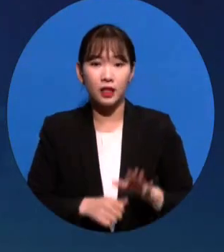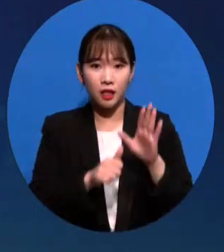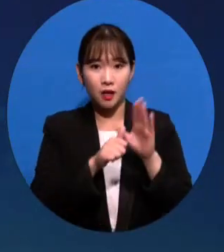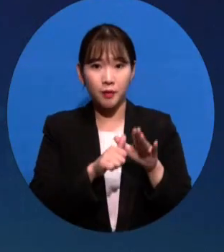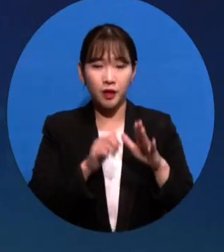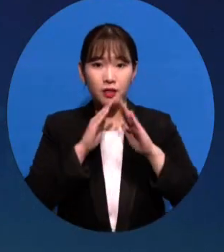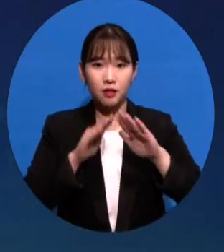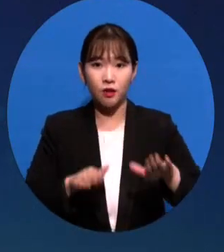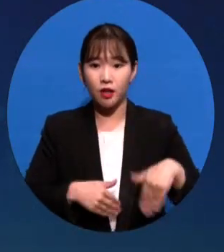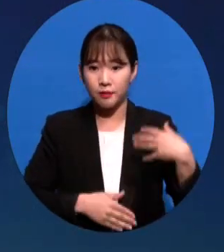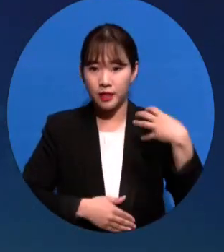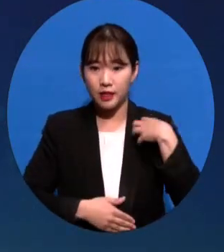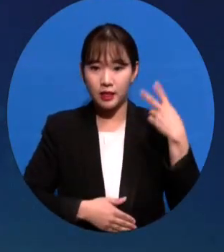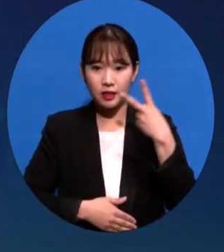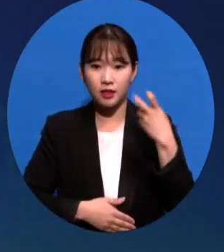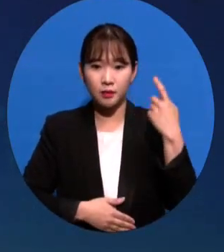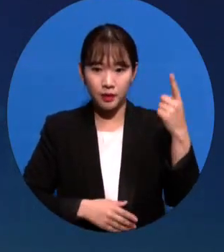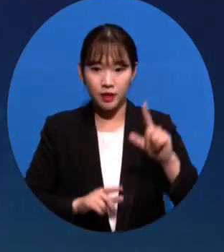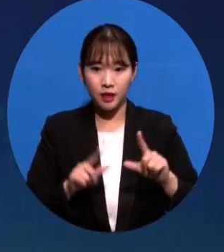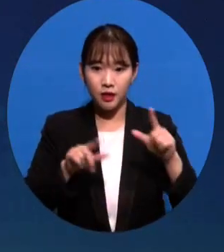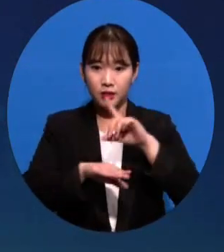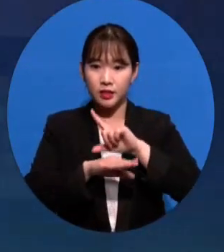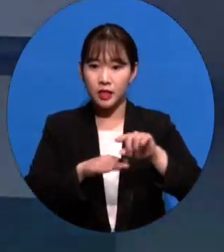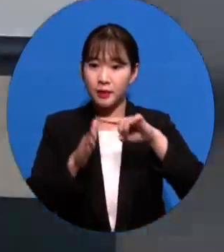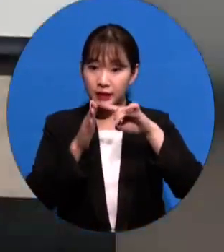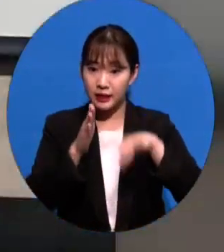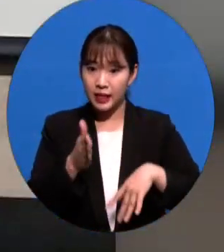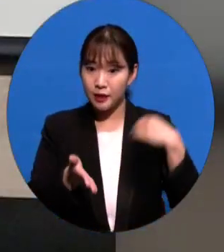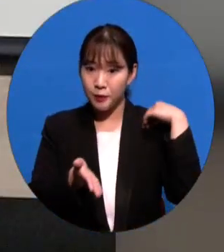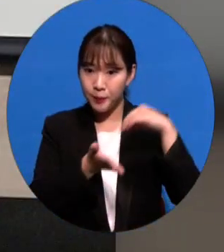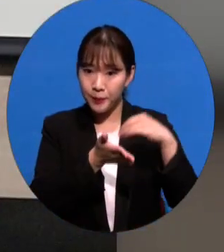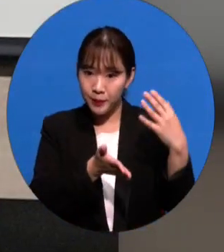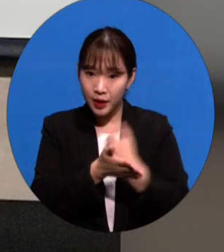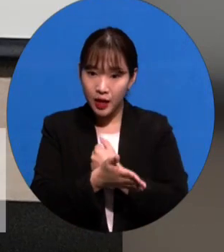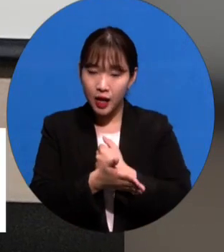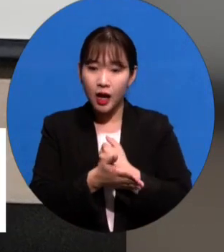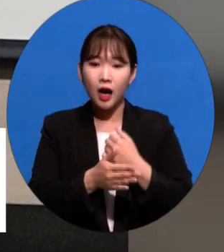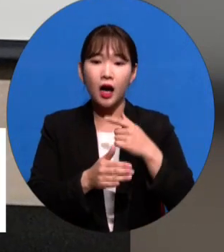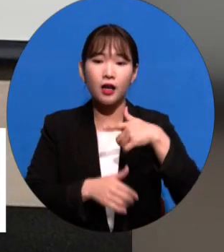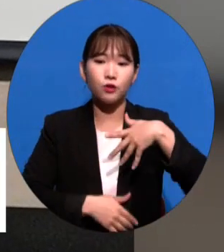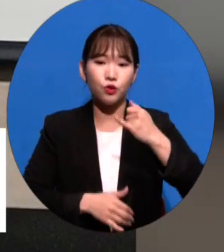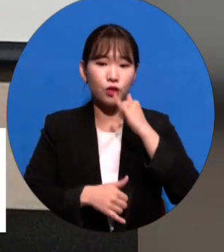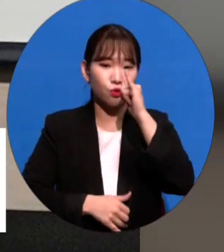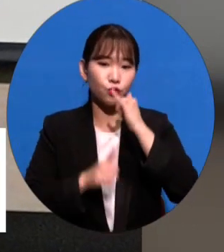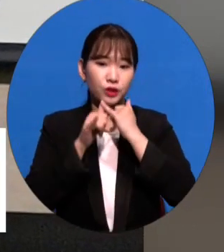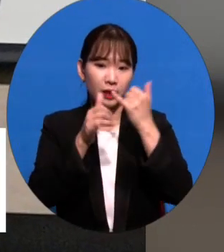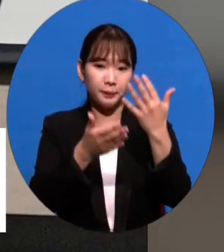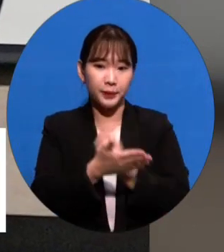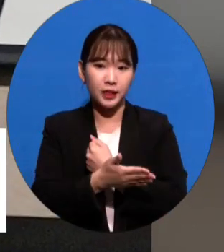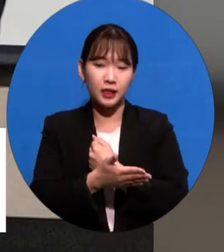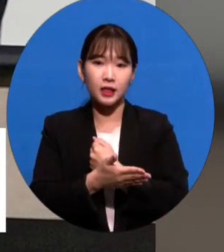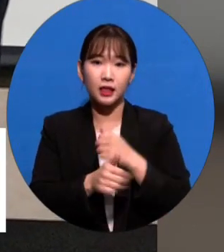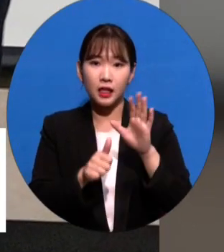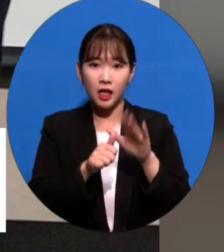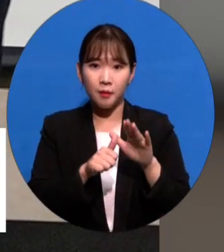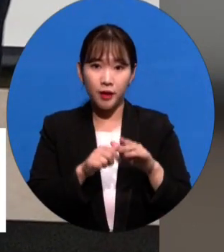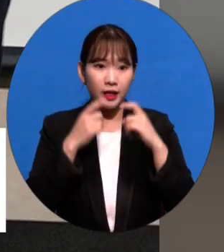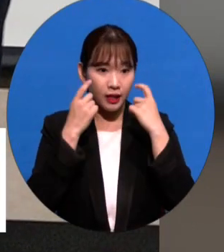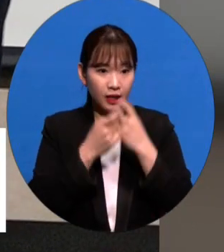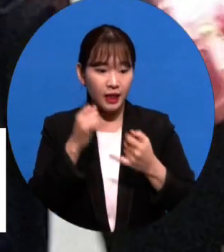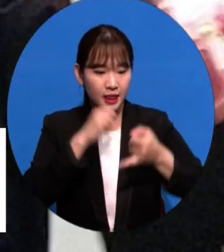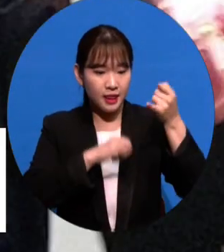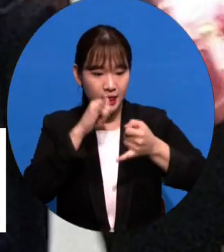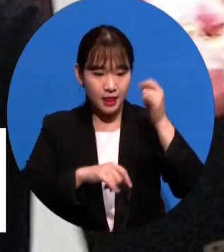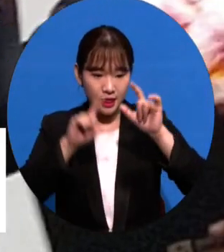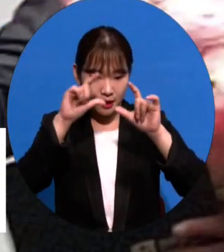한평군이 전라남도 주간 2021년 지방세 올리기 평가에서 최우수상을 수상했습니다. 한편 군은 개인별